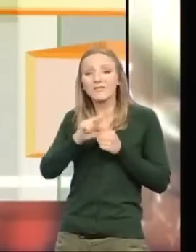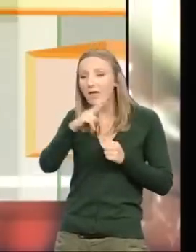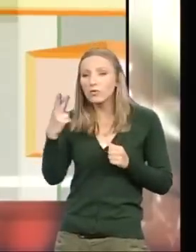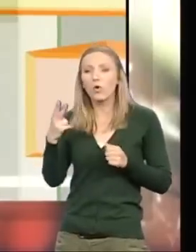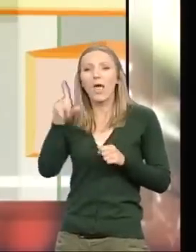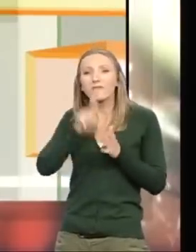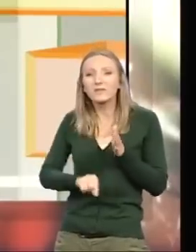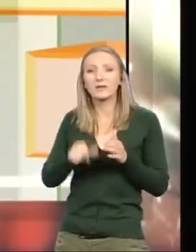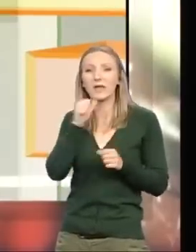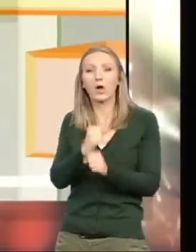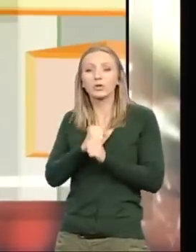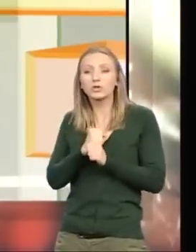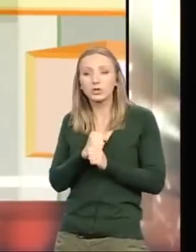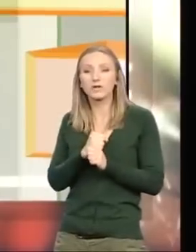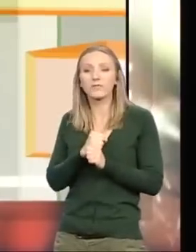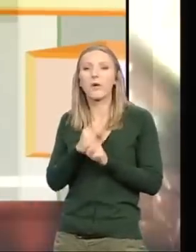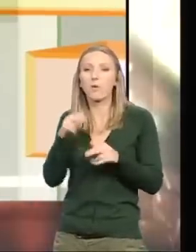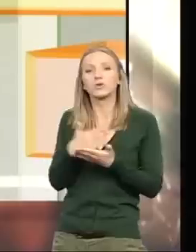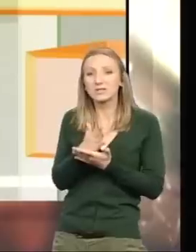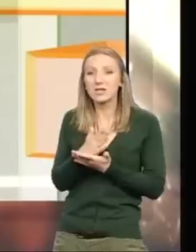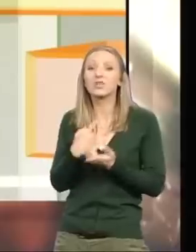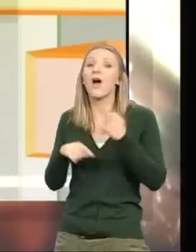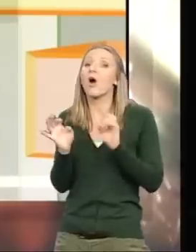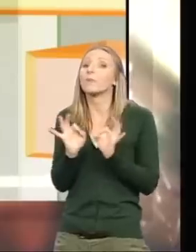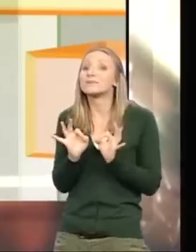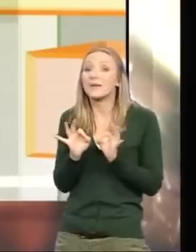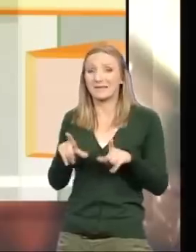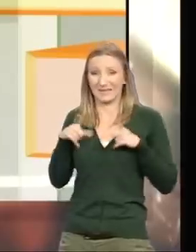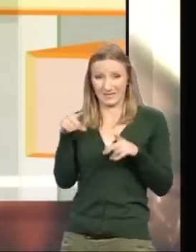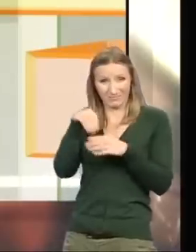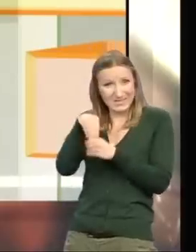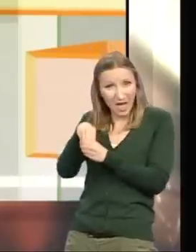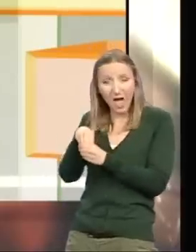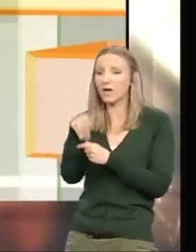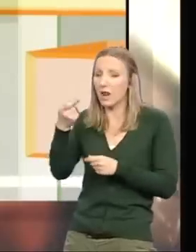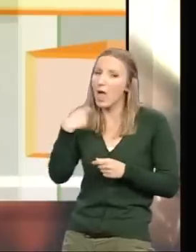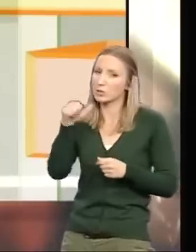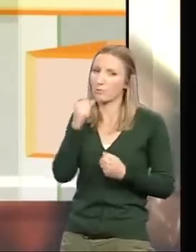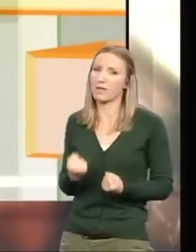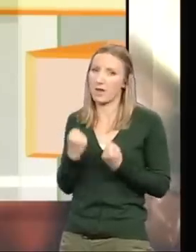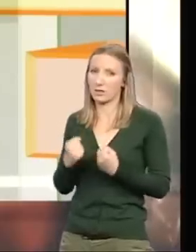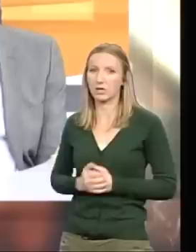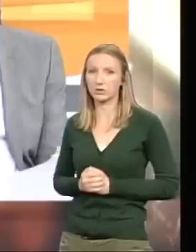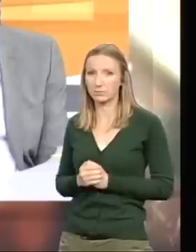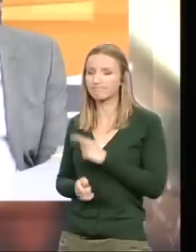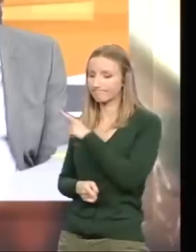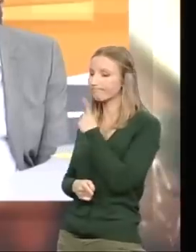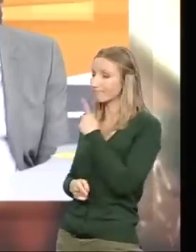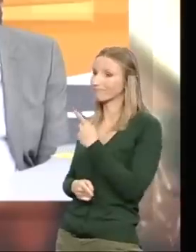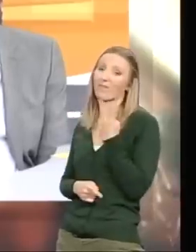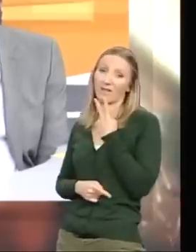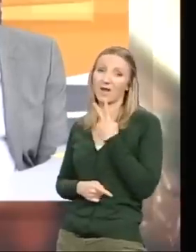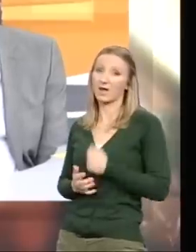tu i održivije i nekako može da se snađe, ali obezbediti nekretninu je onako najskuplje i najtajež. Možda